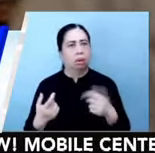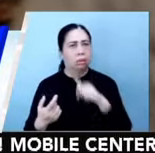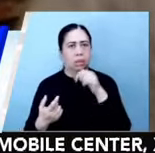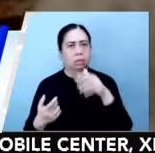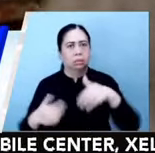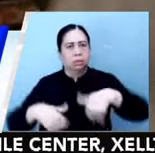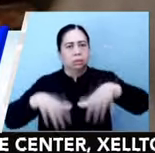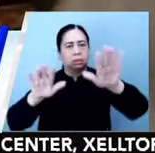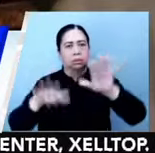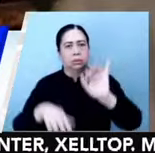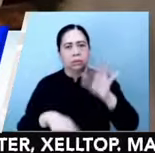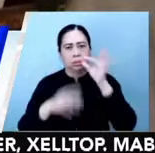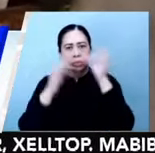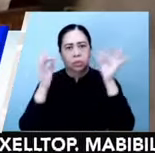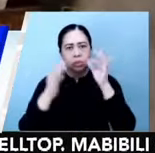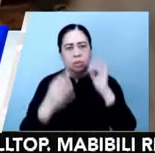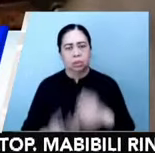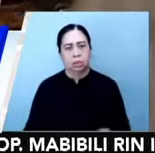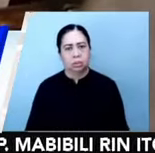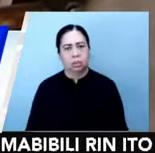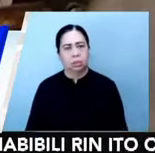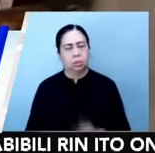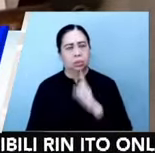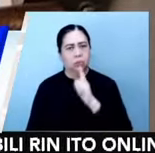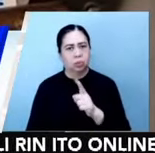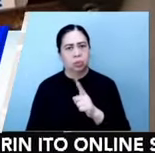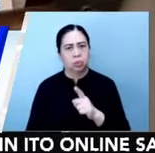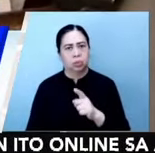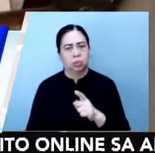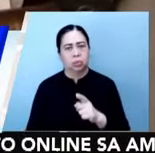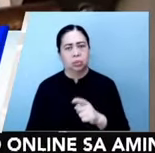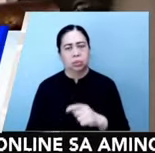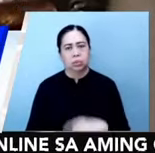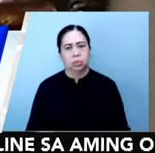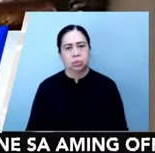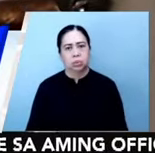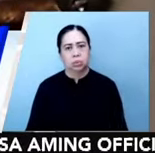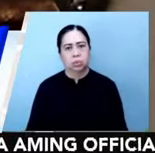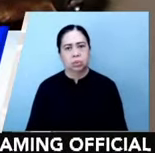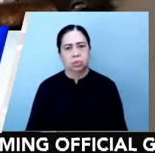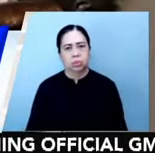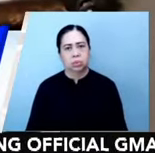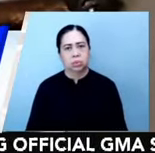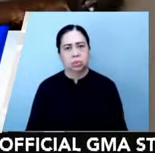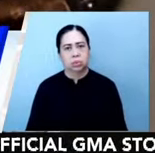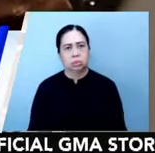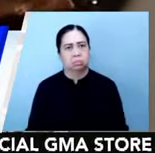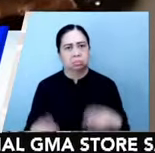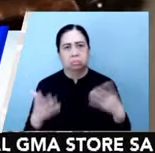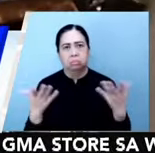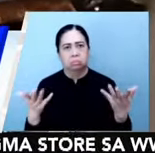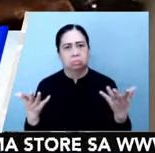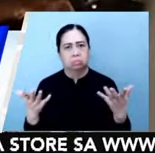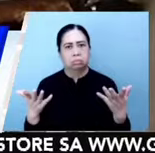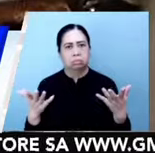yun eh. Talagang hindi talaga ano eh. Walang ano yun sa pusa na